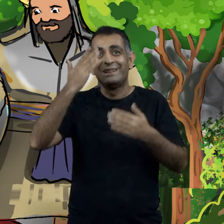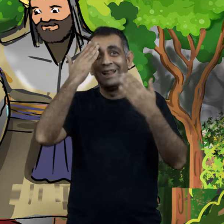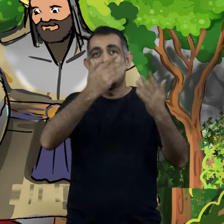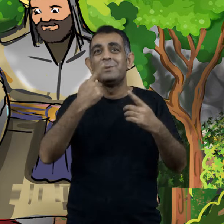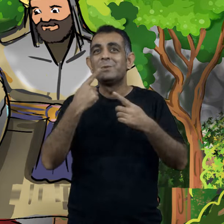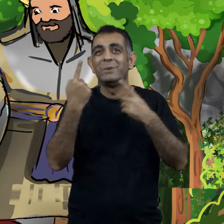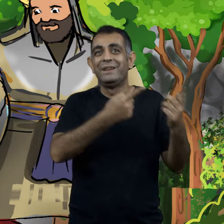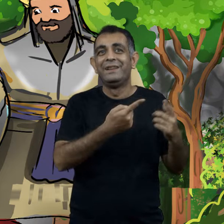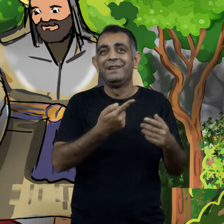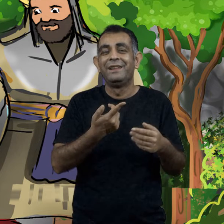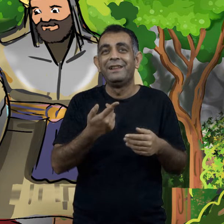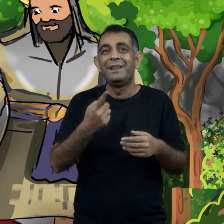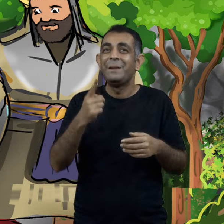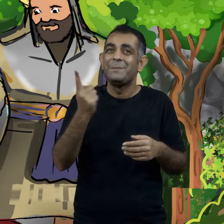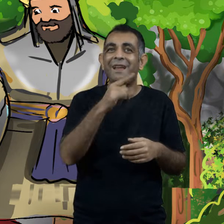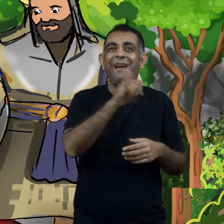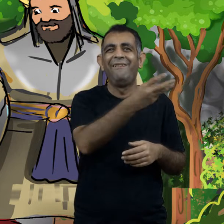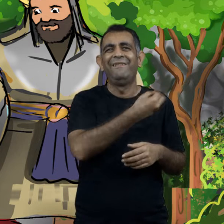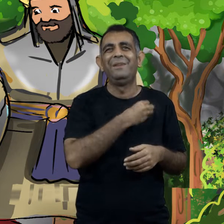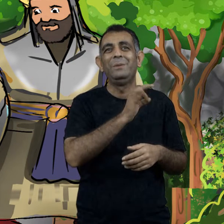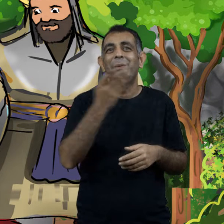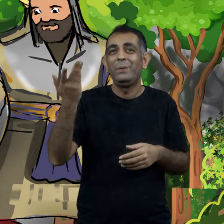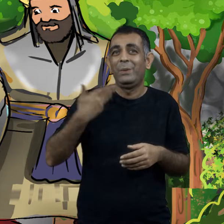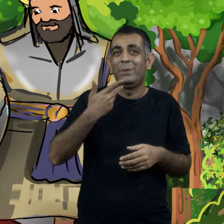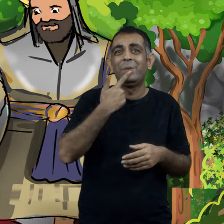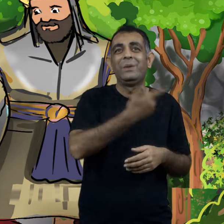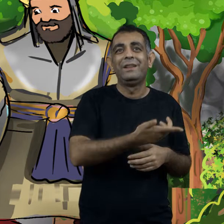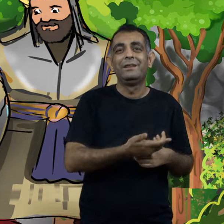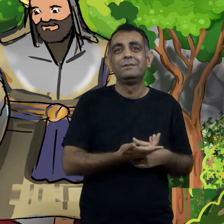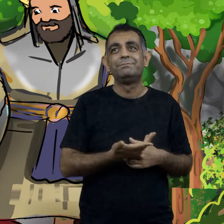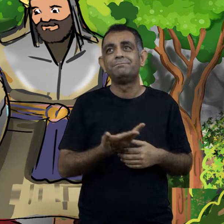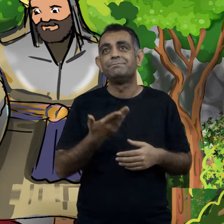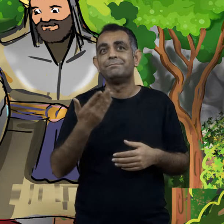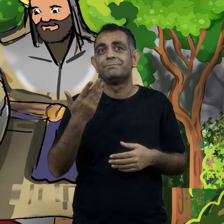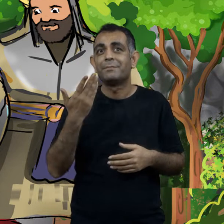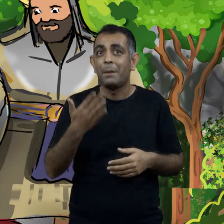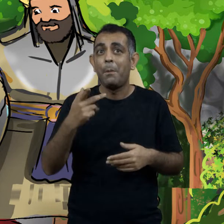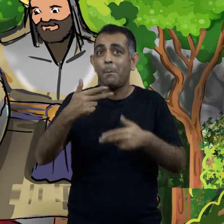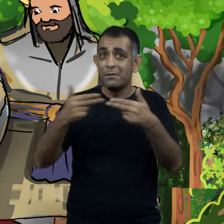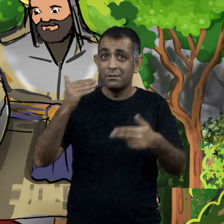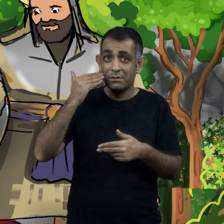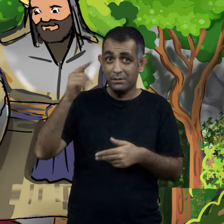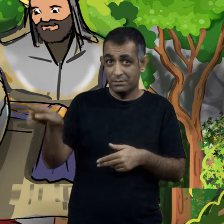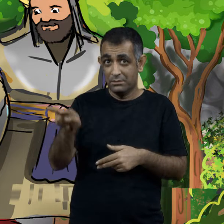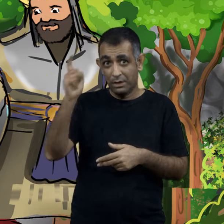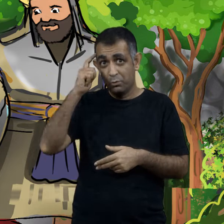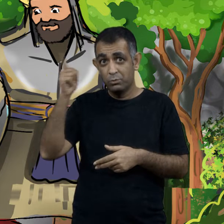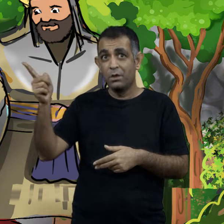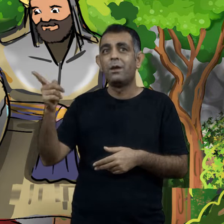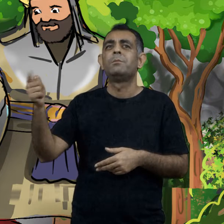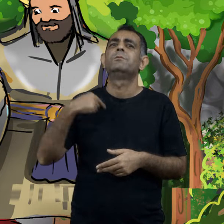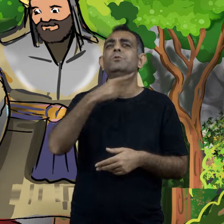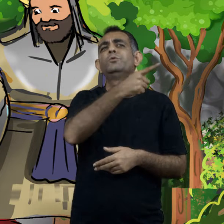insanın sevgilerini iletmemizi bize bir şans daha vereceğini söyledi. Demek masalcı nineyi